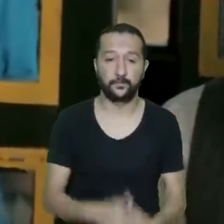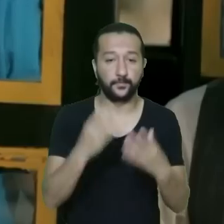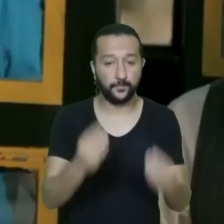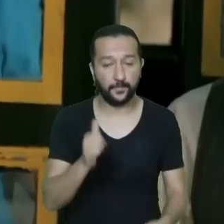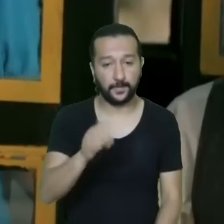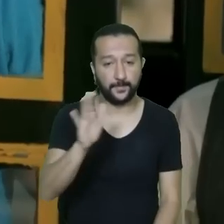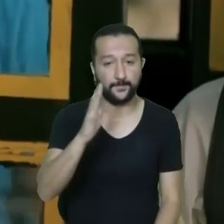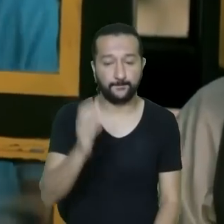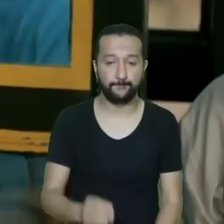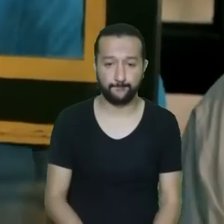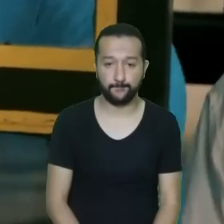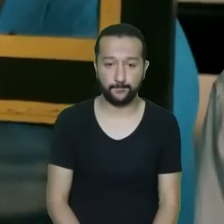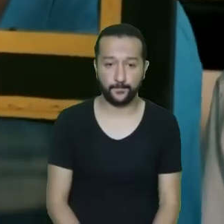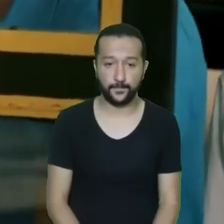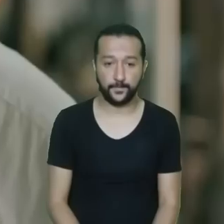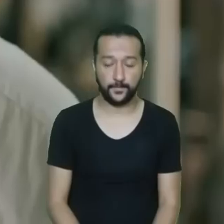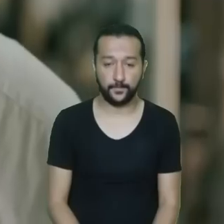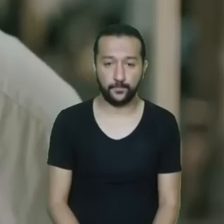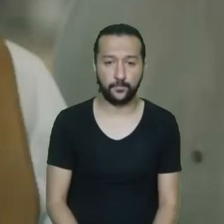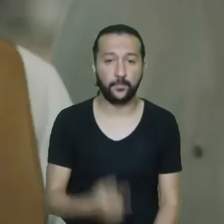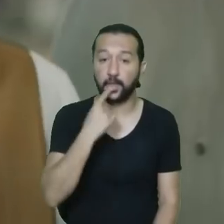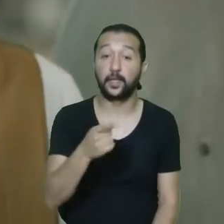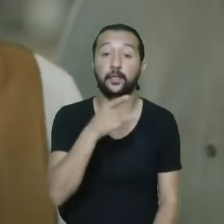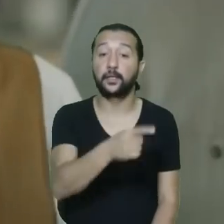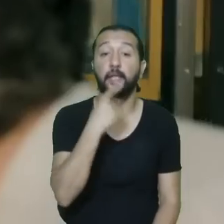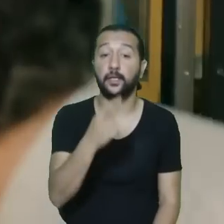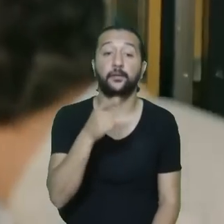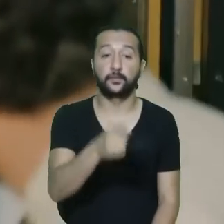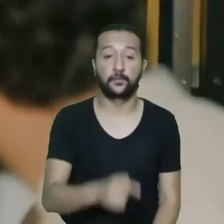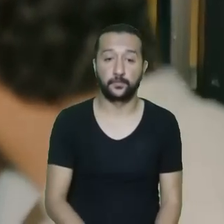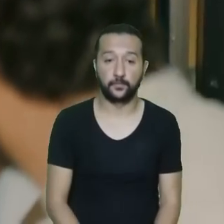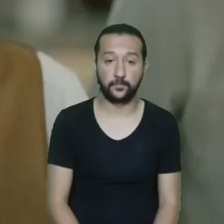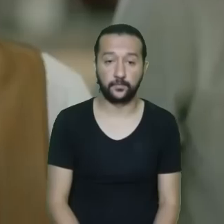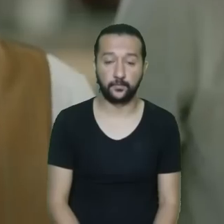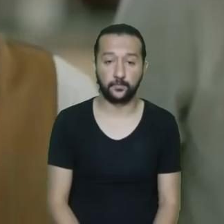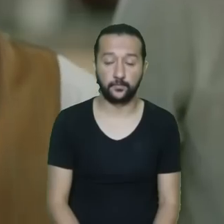İyi günler, iyi günler. Ne dedi, ne demiş?